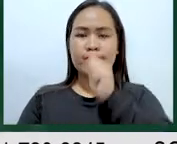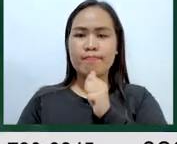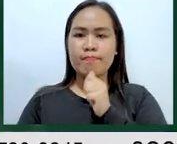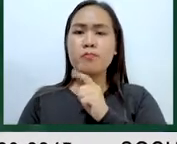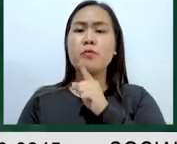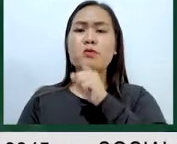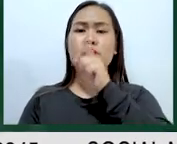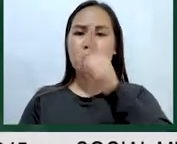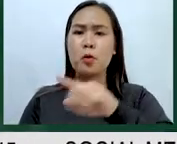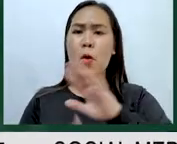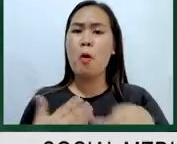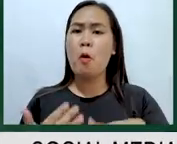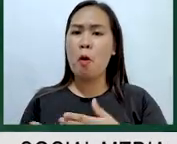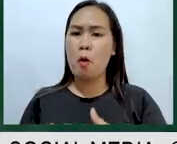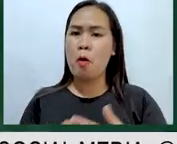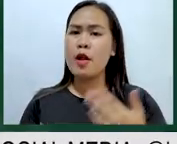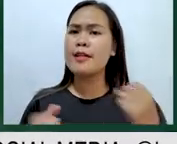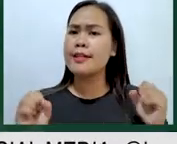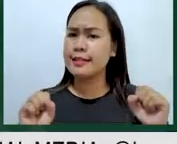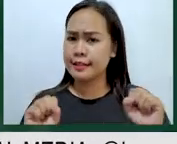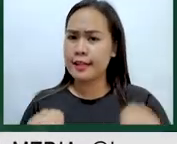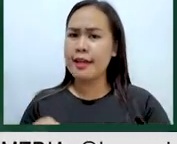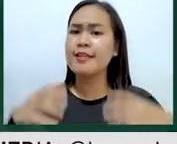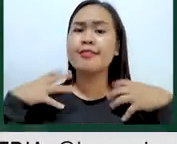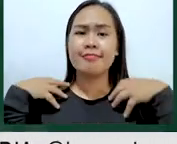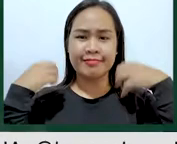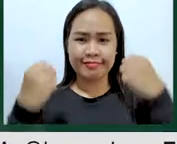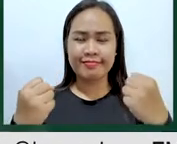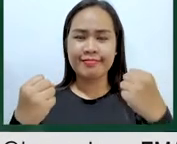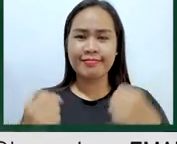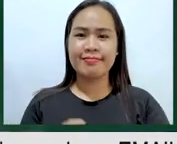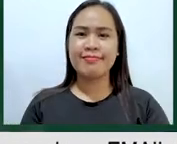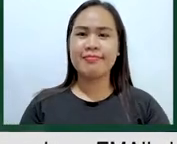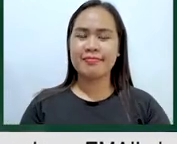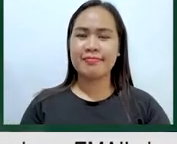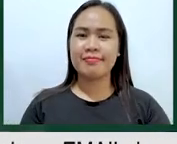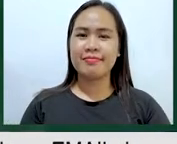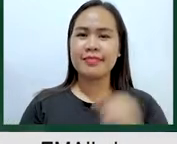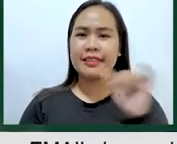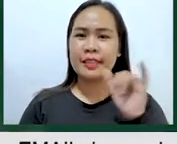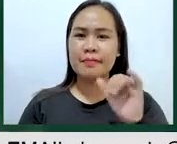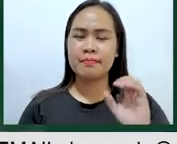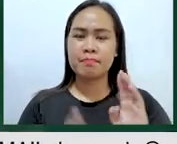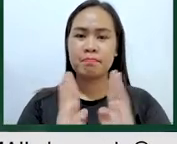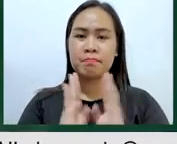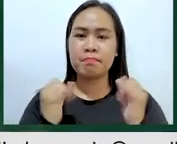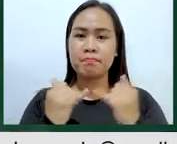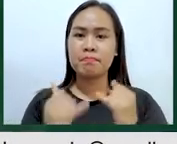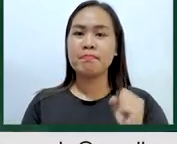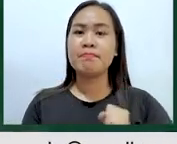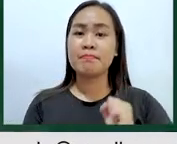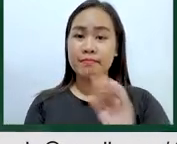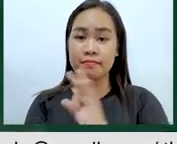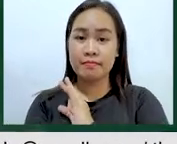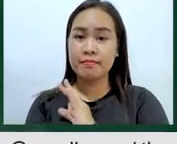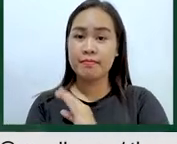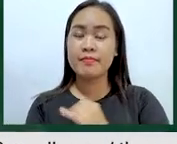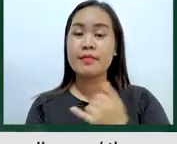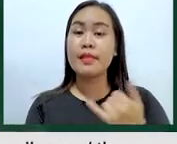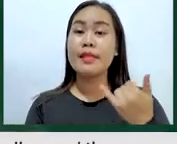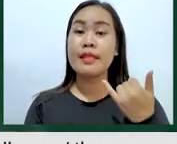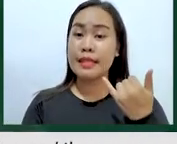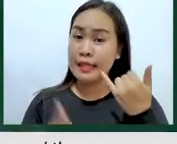ay the cases that we have in our community is very manageable, at halos certain, no, yung paggaling